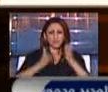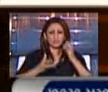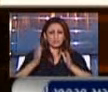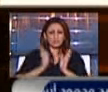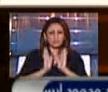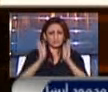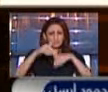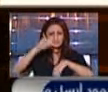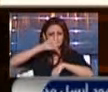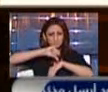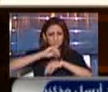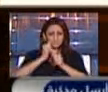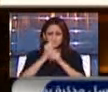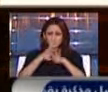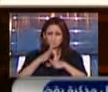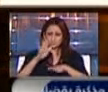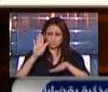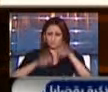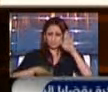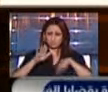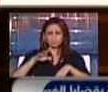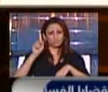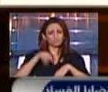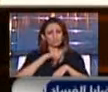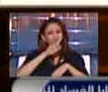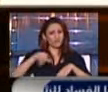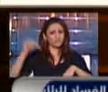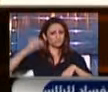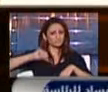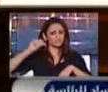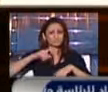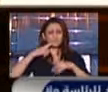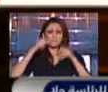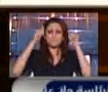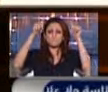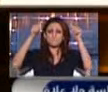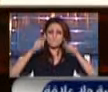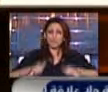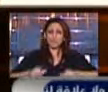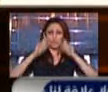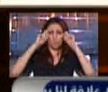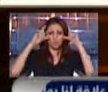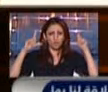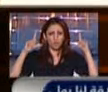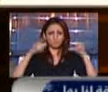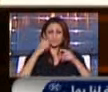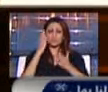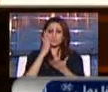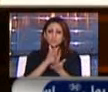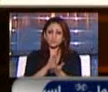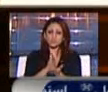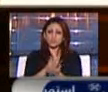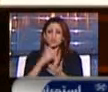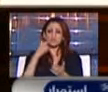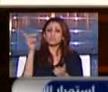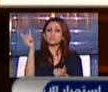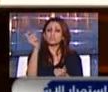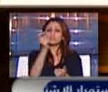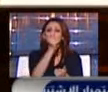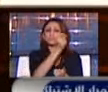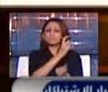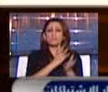فهذا امر سيء، واحنا النهارده طلعنا بيان واضح وصريح ندين